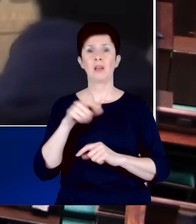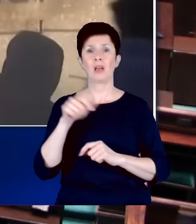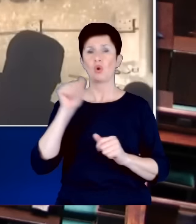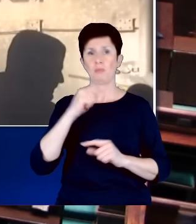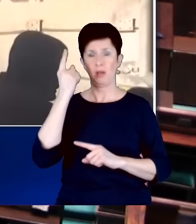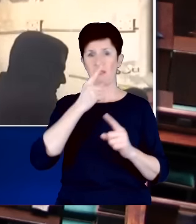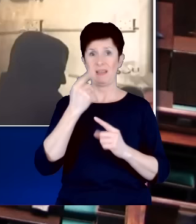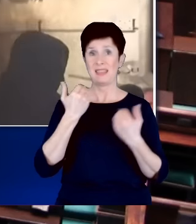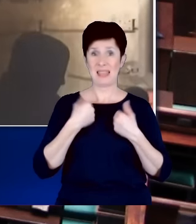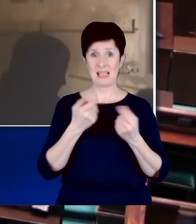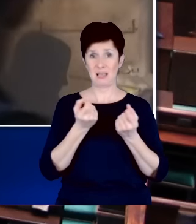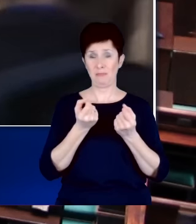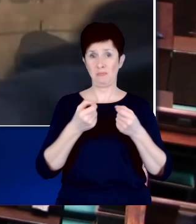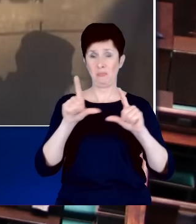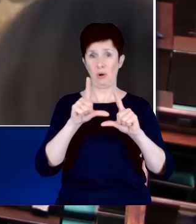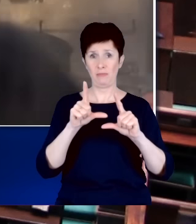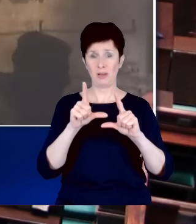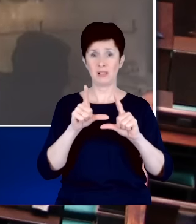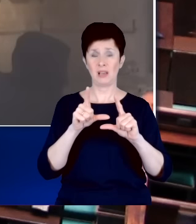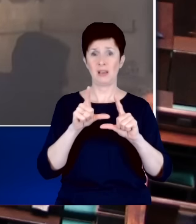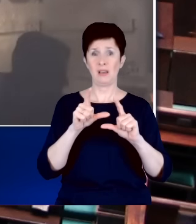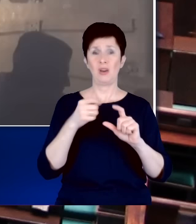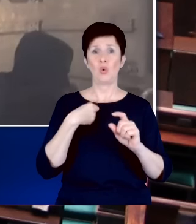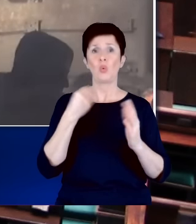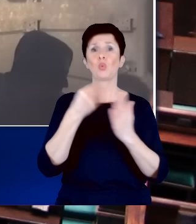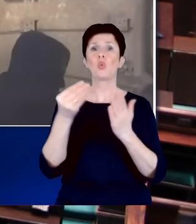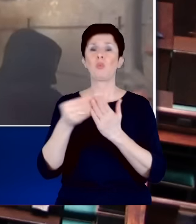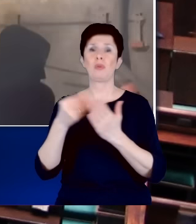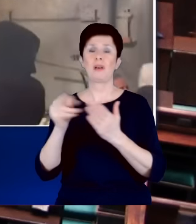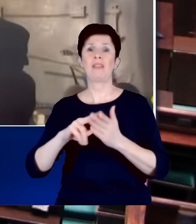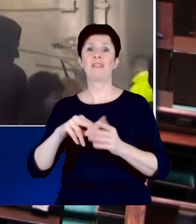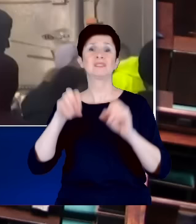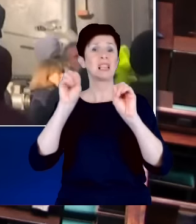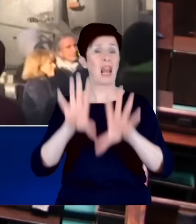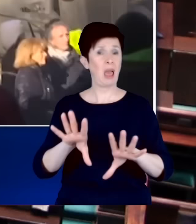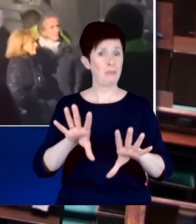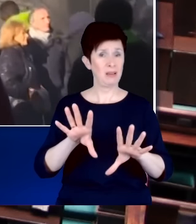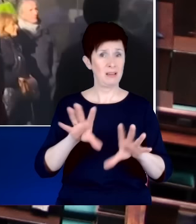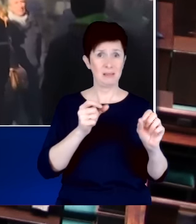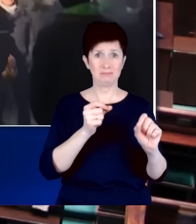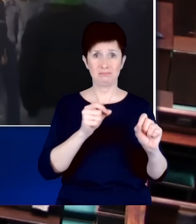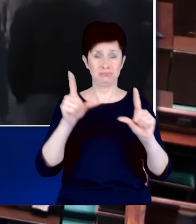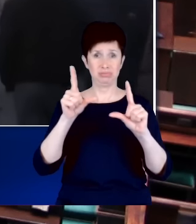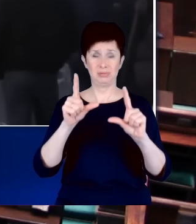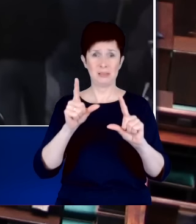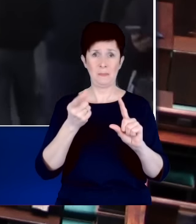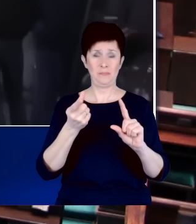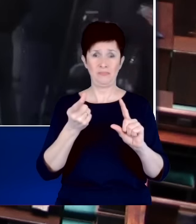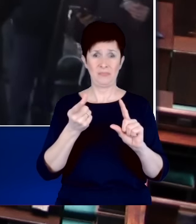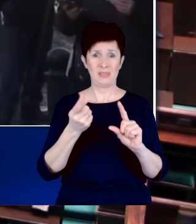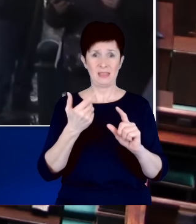cen dóbr konsumenckich, które kupujemy na co dzień w sklepach, w postaci chociażby wyższych ceł na to, co